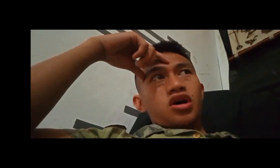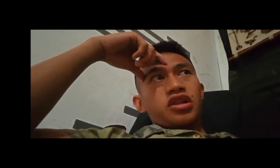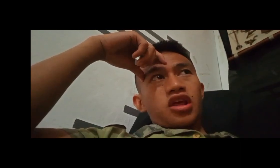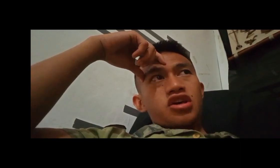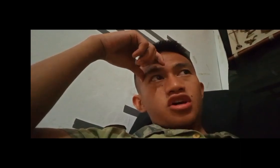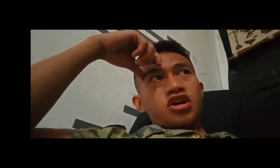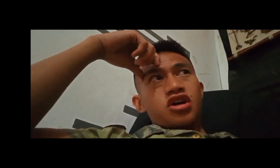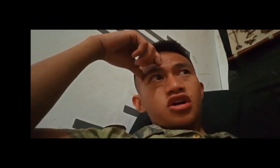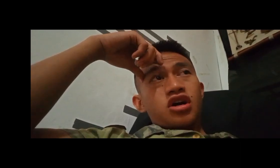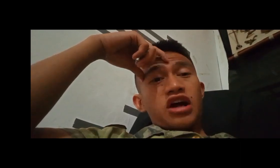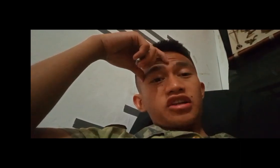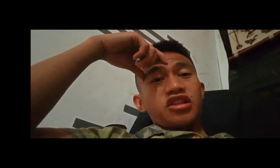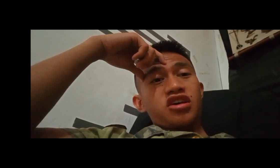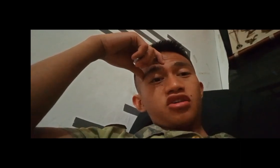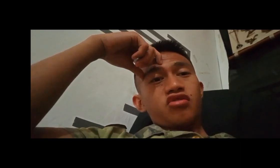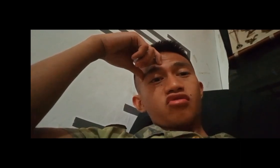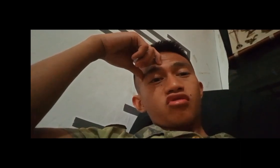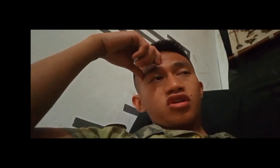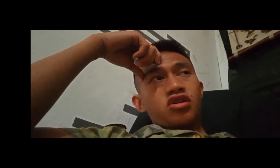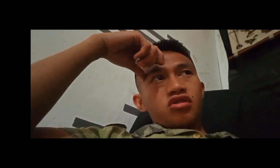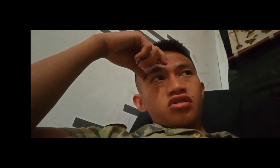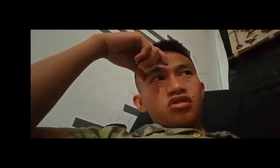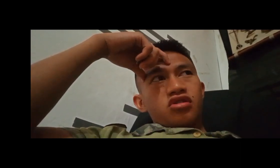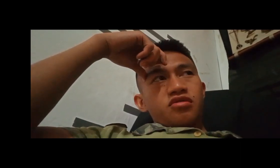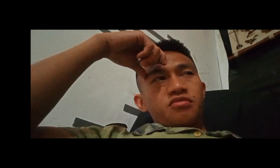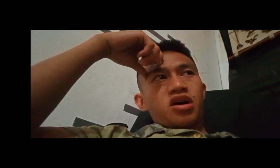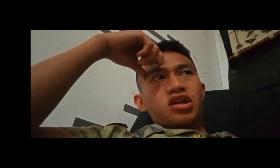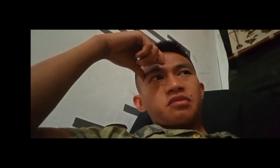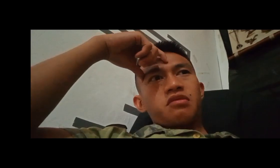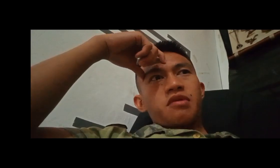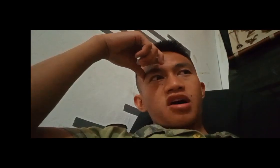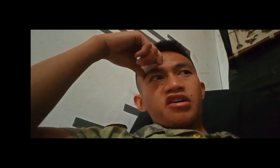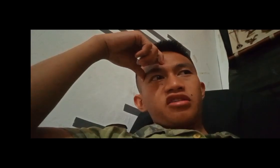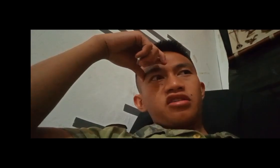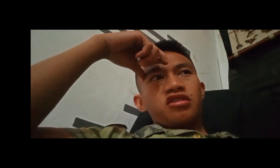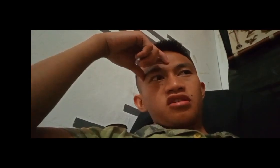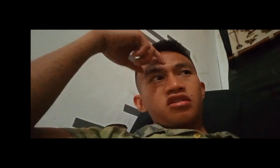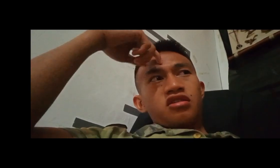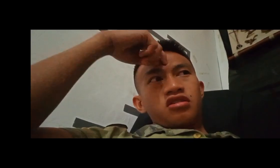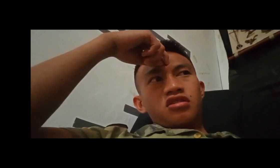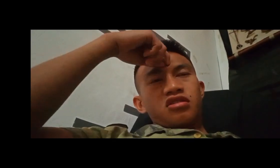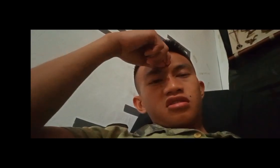nagkakaroon daw ng heartache. Heartache yun, no? Bakit kapag babae,